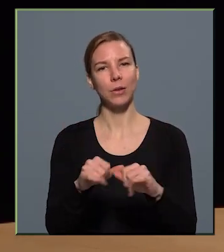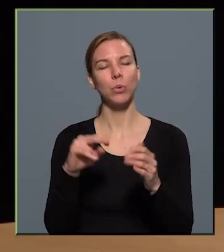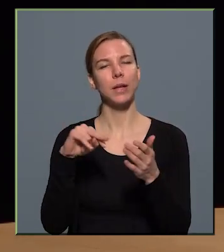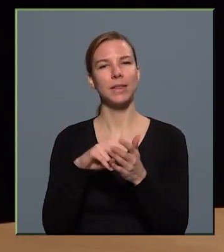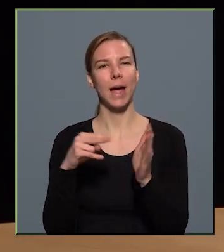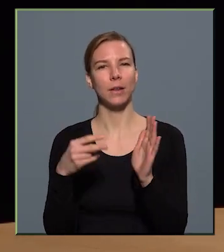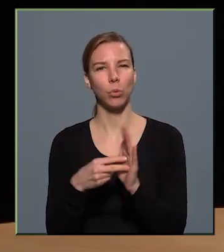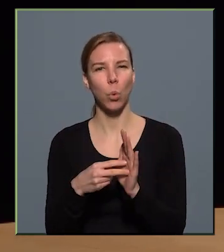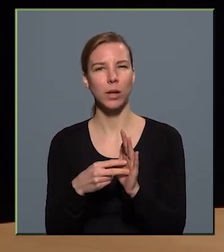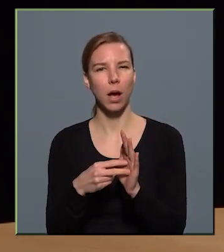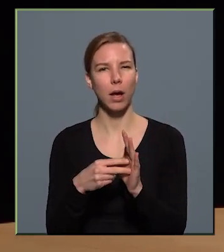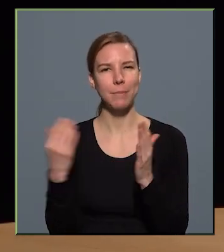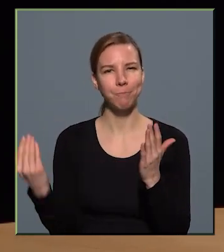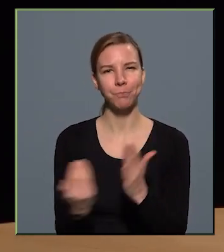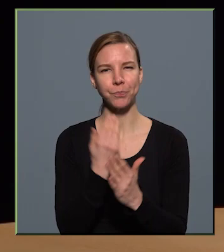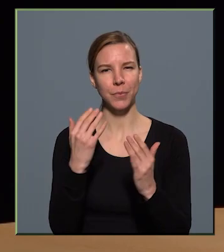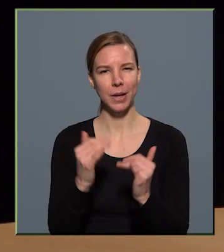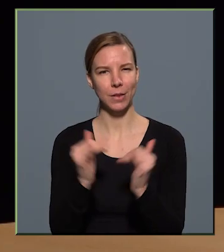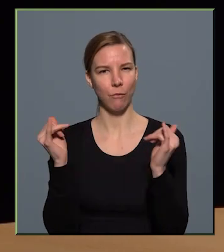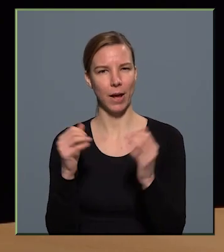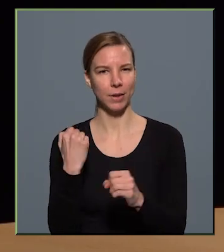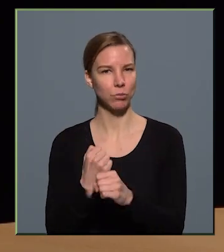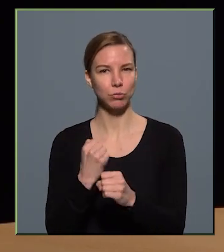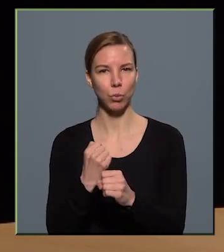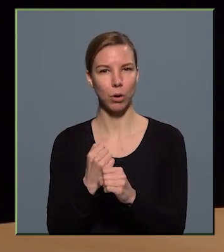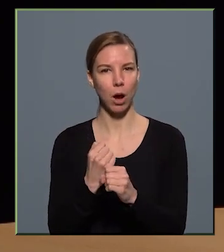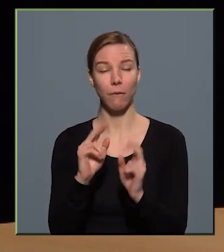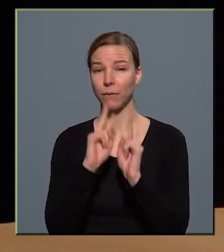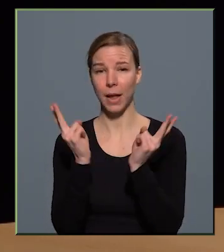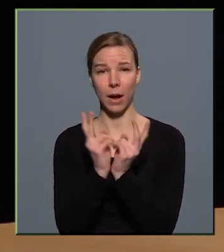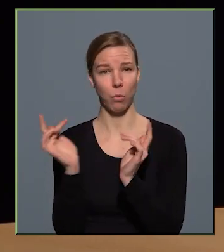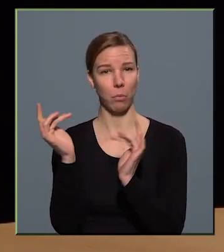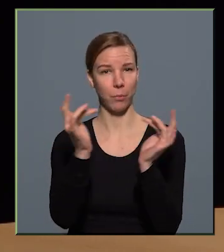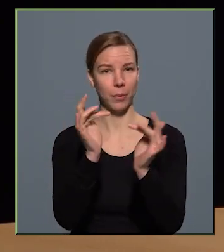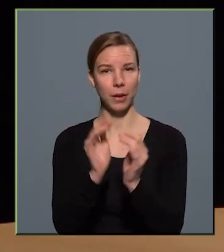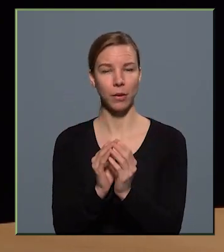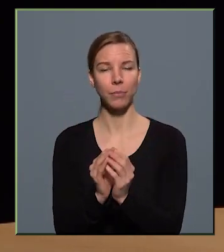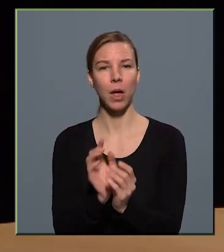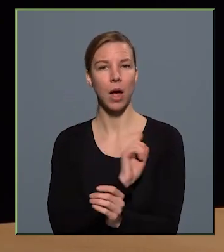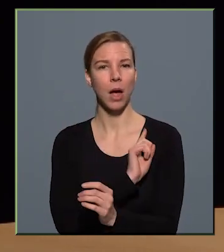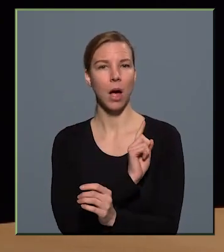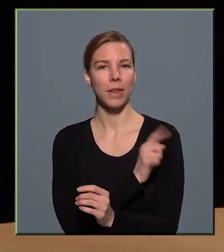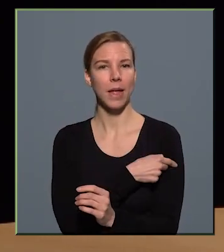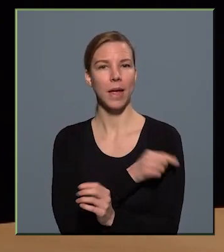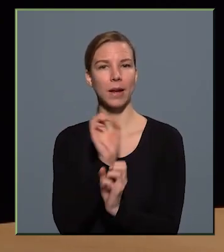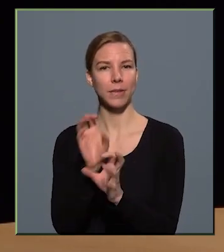technológiai, innovációs munka a világon, mindenhol egyébként, az energiatárolásra